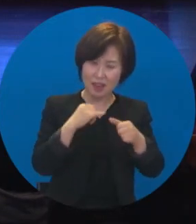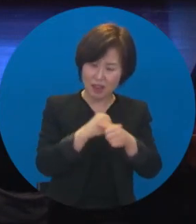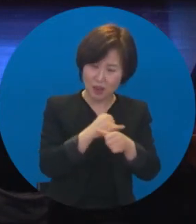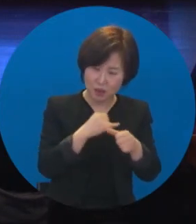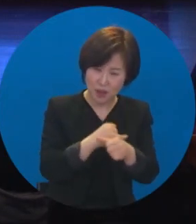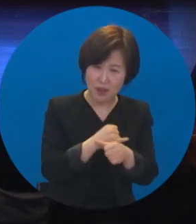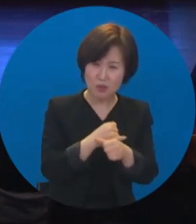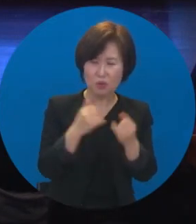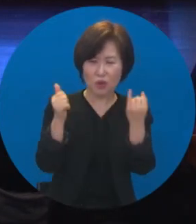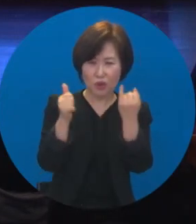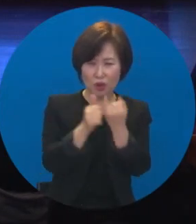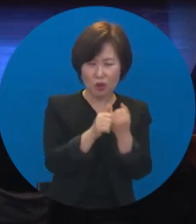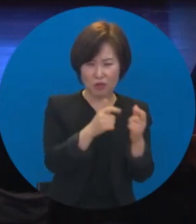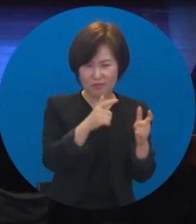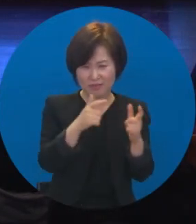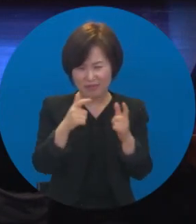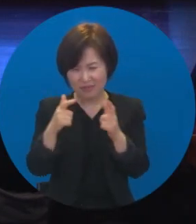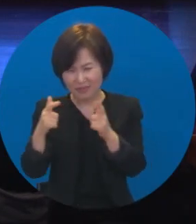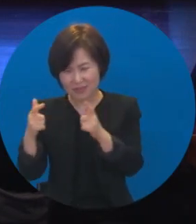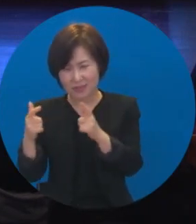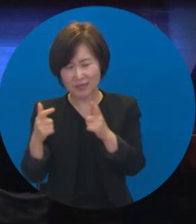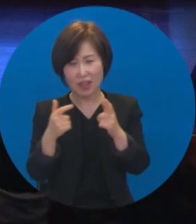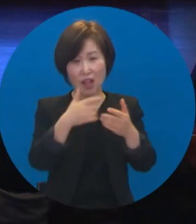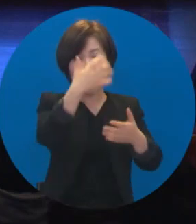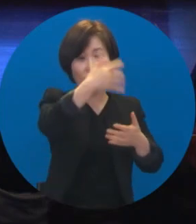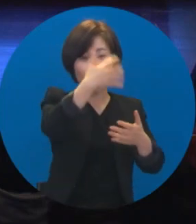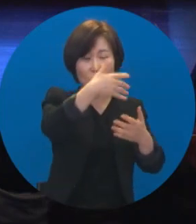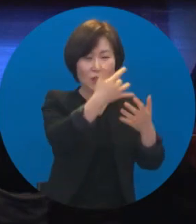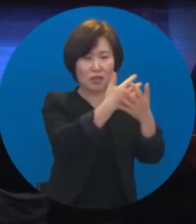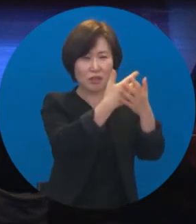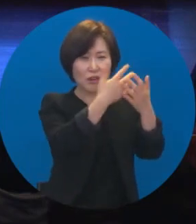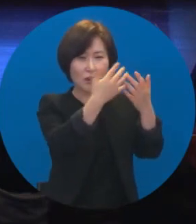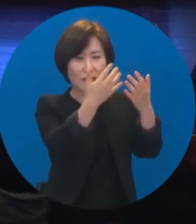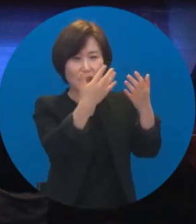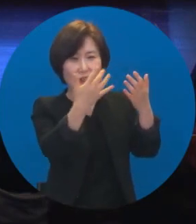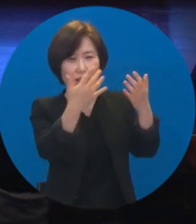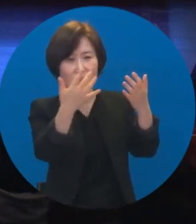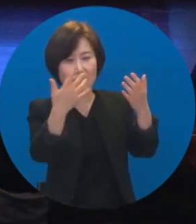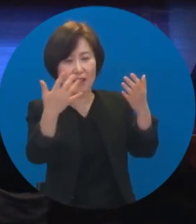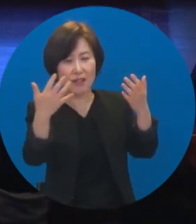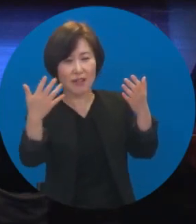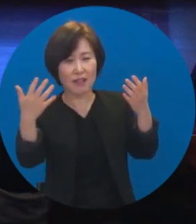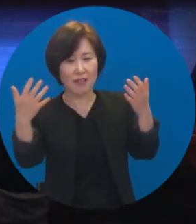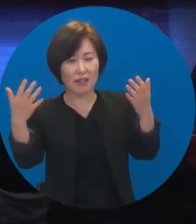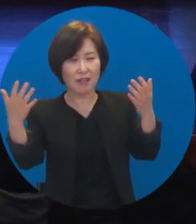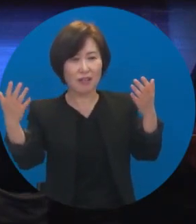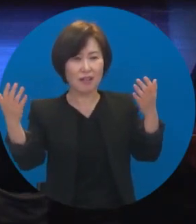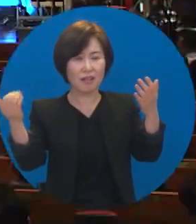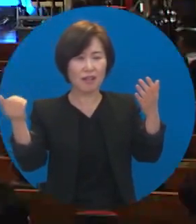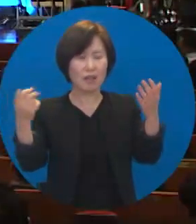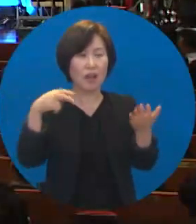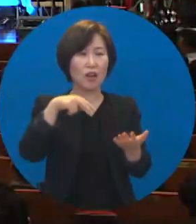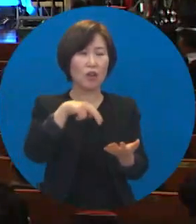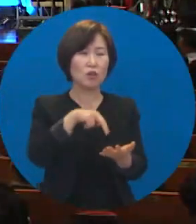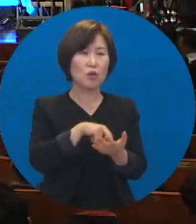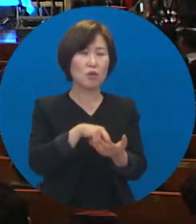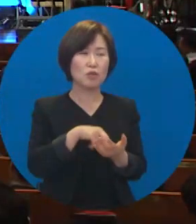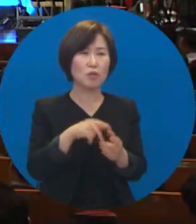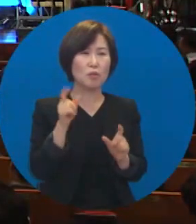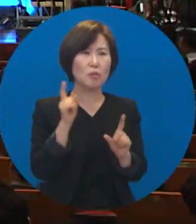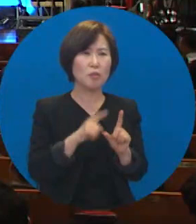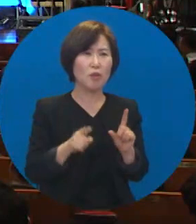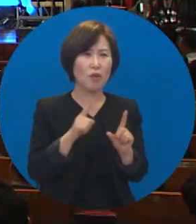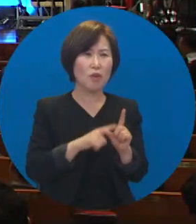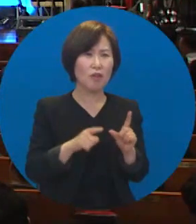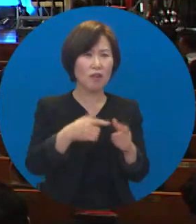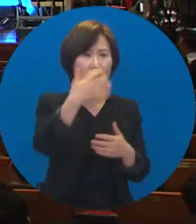또 결혼하고 아이들 낳고 했던 장면들이 필름처럼 하나씩 하나씩 지나가는 거예요. 그런데 너무